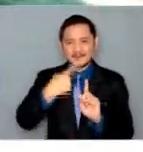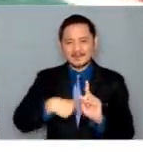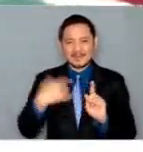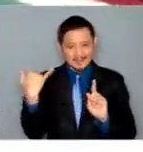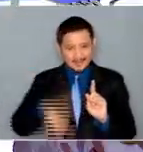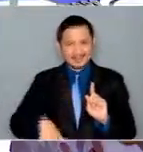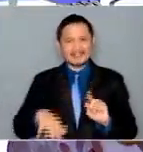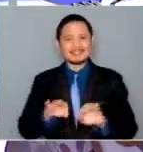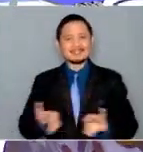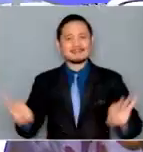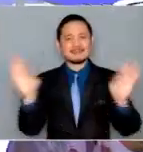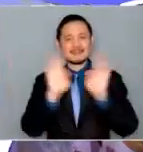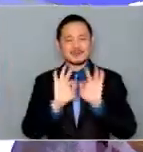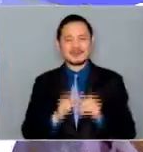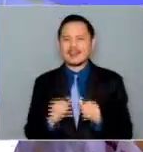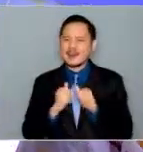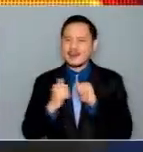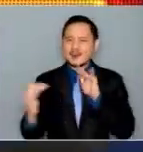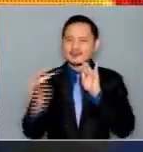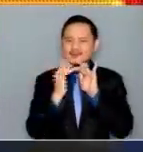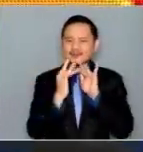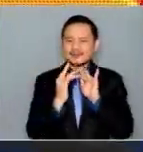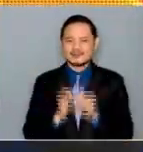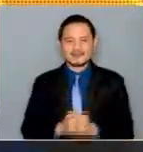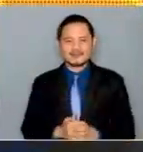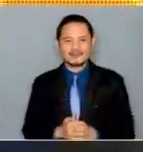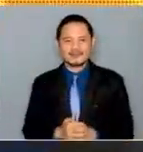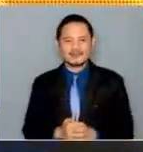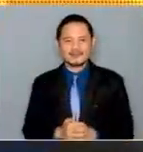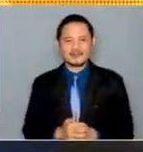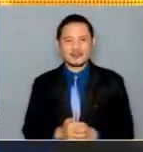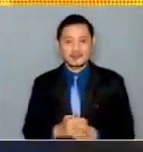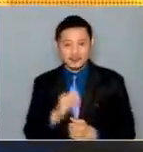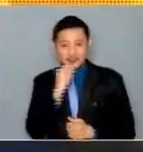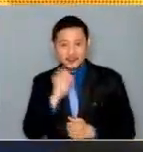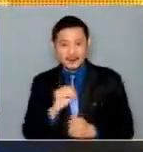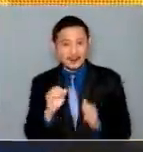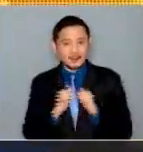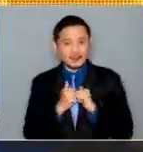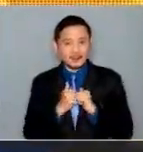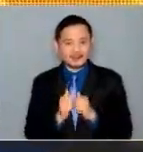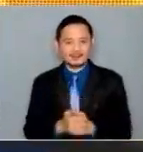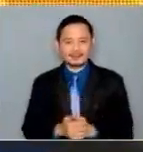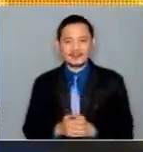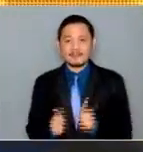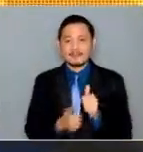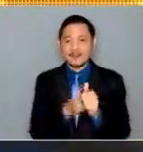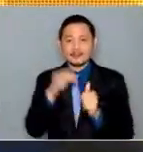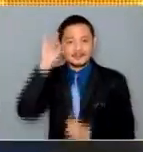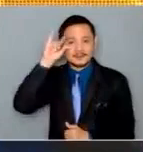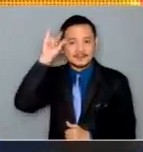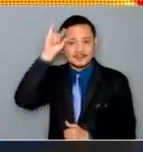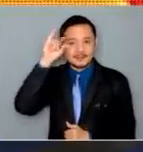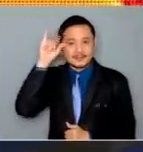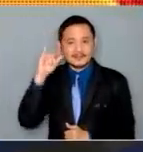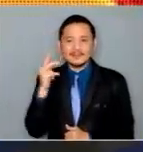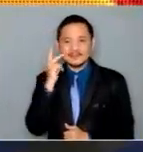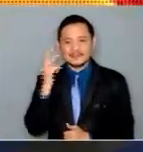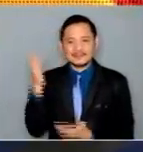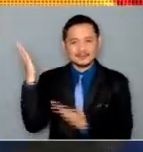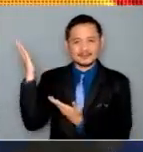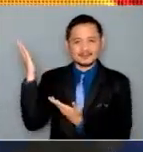pinakamaganda dyan. Paano kayo makukontakt, Doc? Sa mga gustong umorder. Please follow my Instagram account po sa Placemat Queen